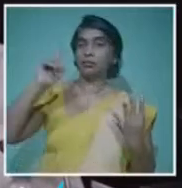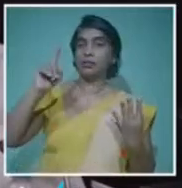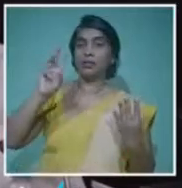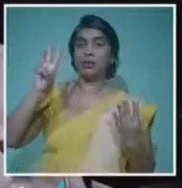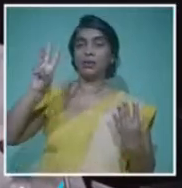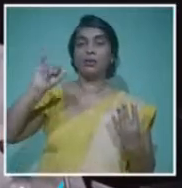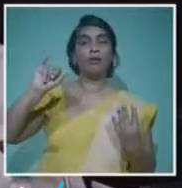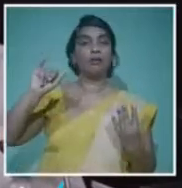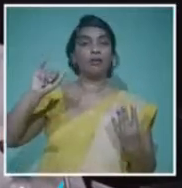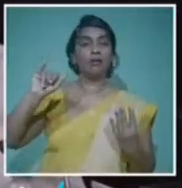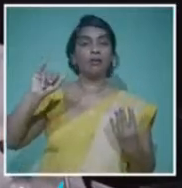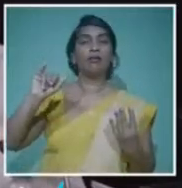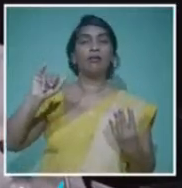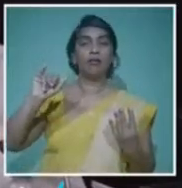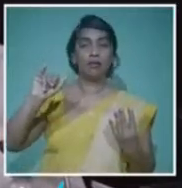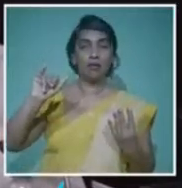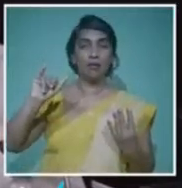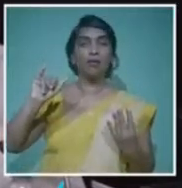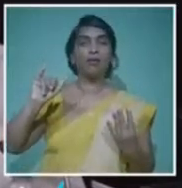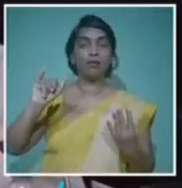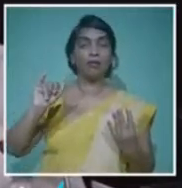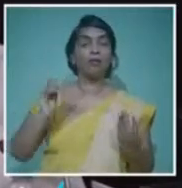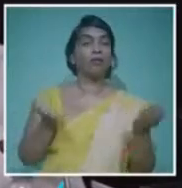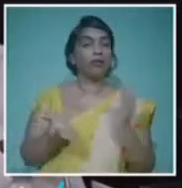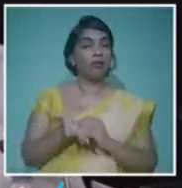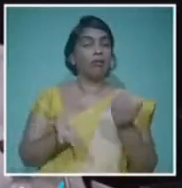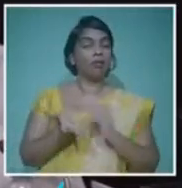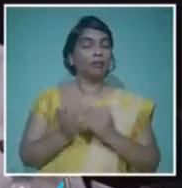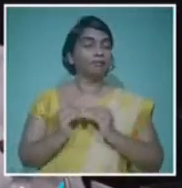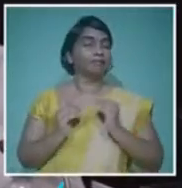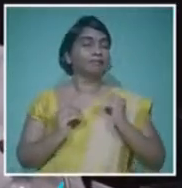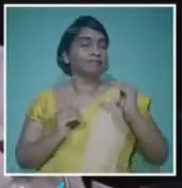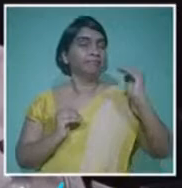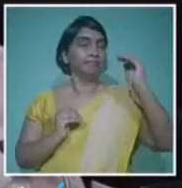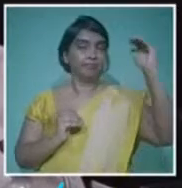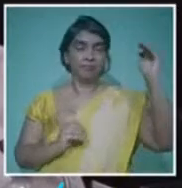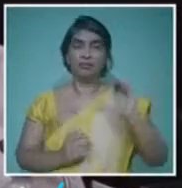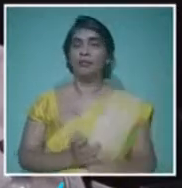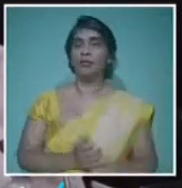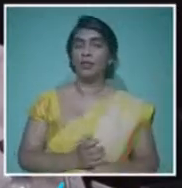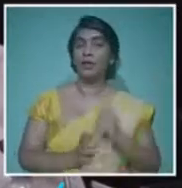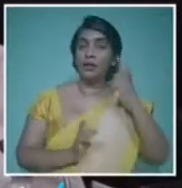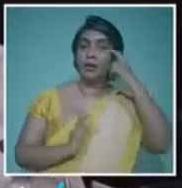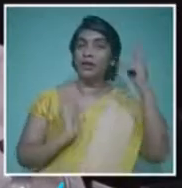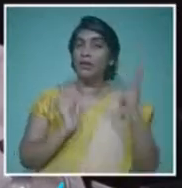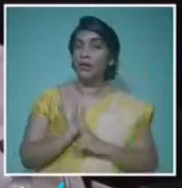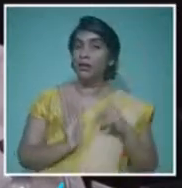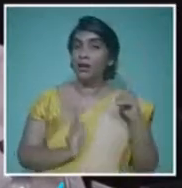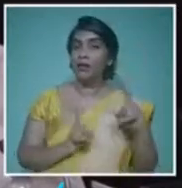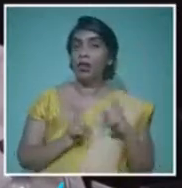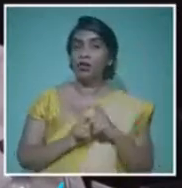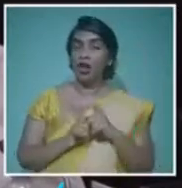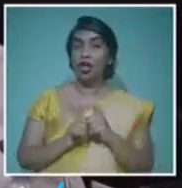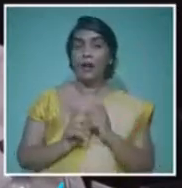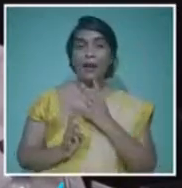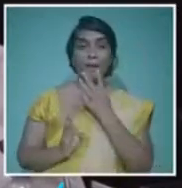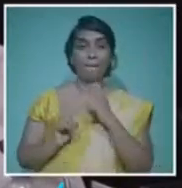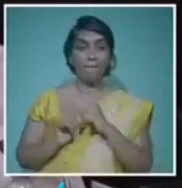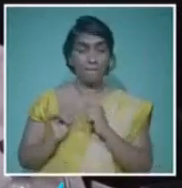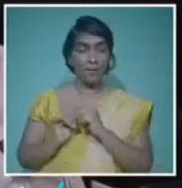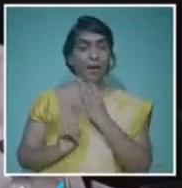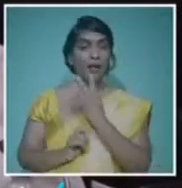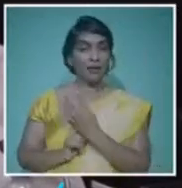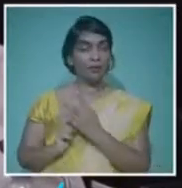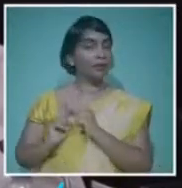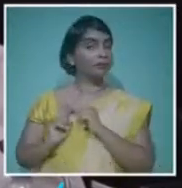කී වතාවක් හත් වතාවක් නම් වතාවක් ඉහළට ගිහිල්ලා තියෙනවා වියට්නාමයේ ඩොලර් බිලියන 4 ඉඳලා ඒ